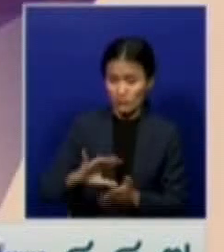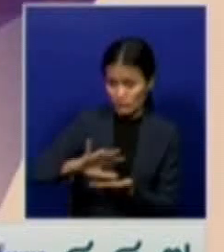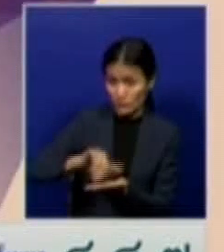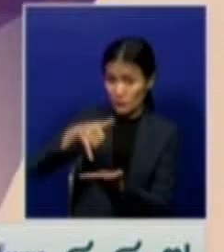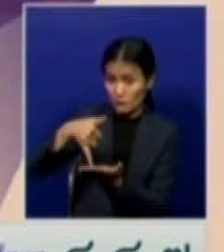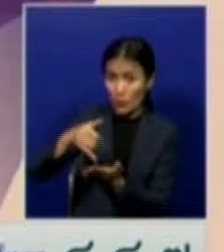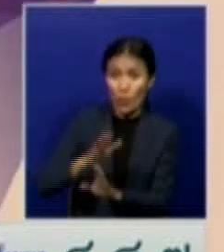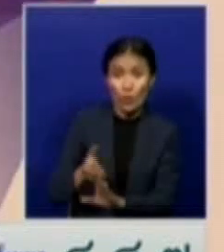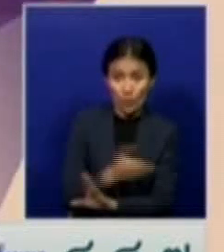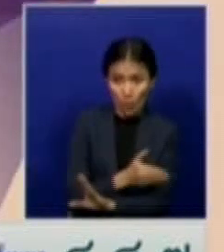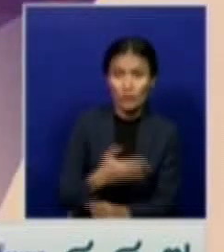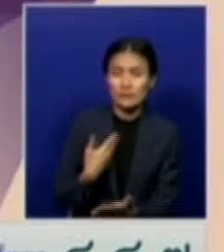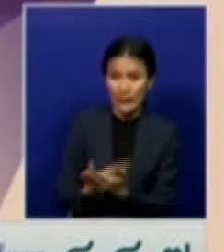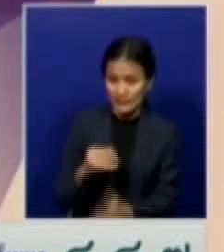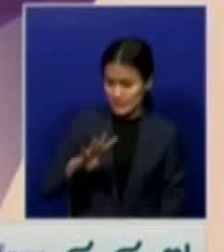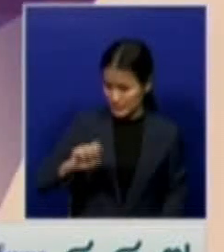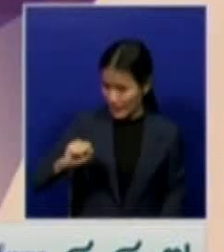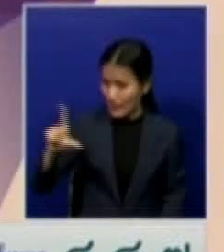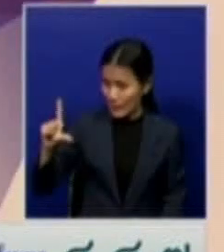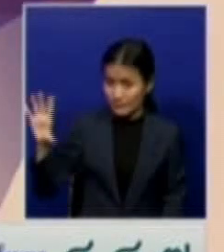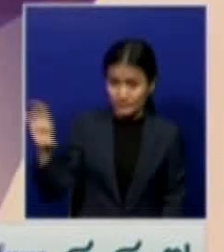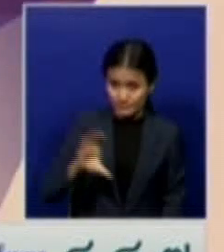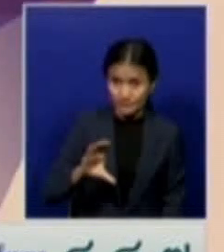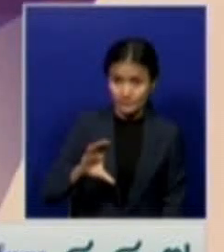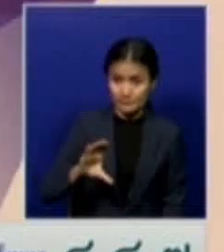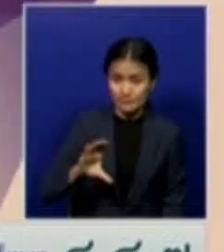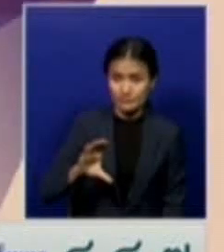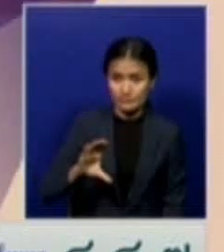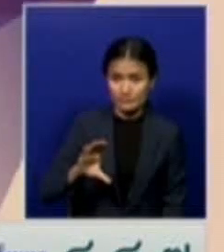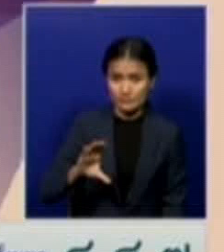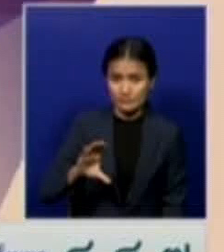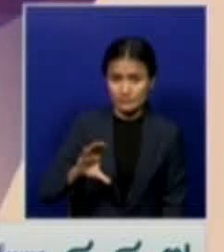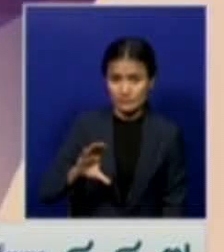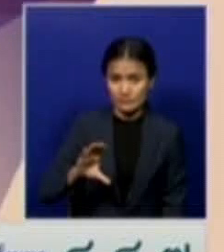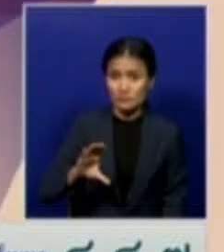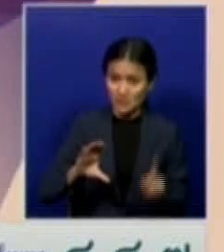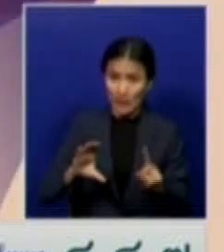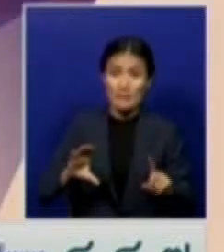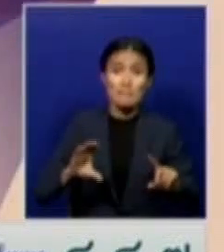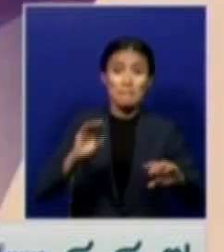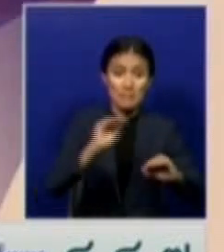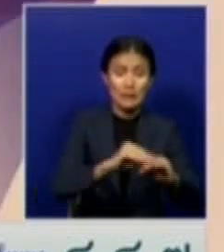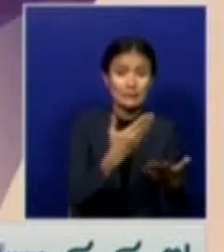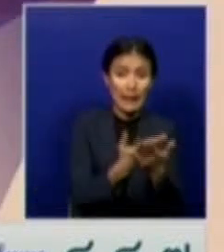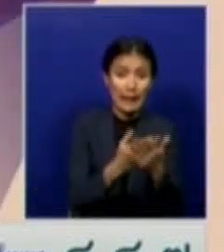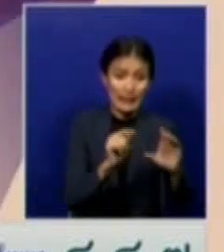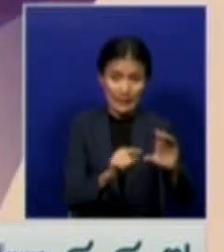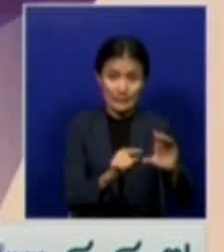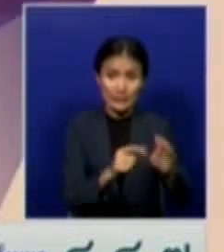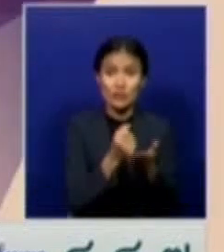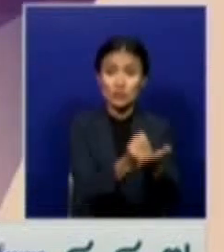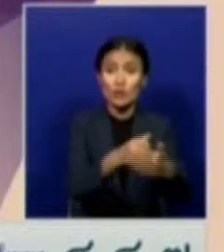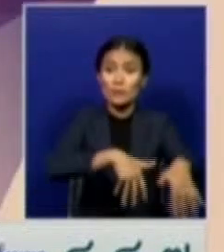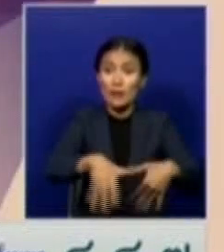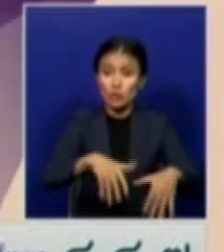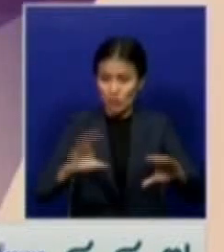ที่หน้ากระทรวงการคลังทำไมจึงมีภาพคนเป็นแม่ยืนร้องไห้เพราะไม่มีเงินซื้อนมให้ลูกสิ่งเหล่านี้ไม่ใช่ชัยชนะของประชาชนเล